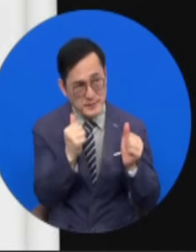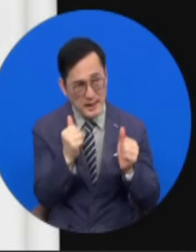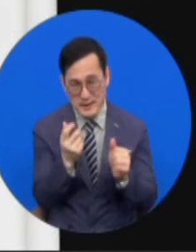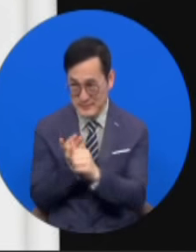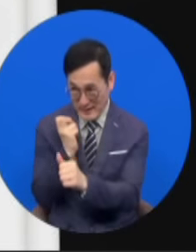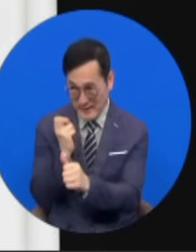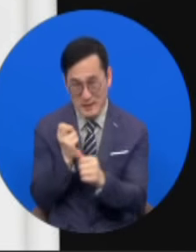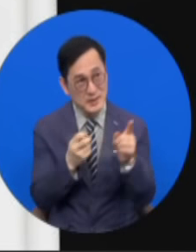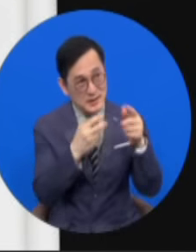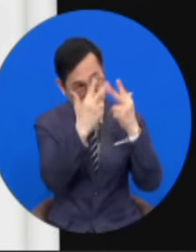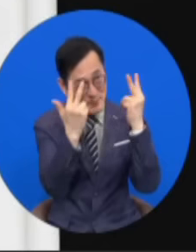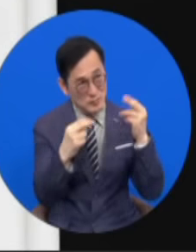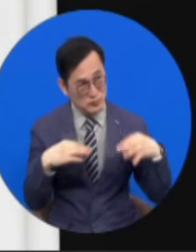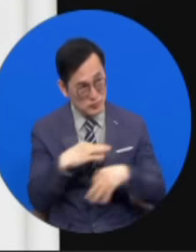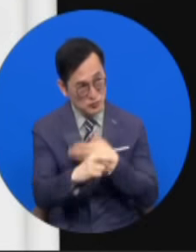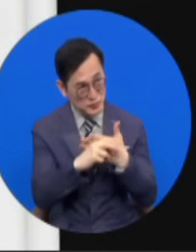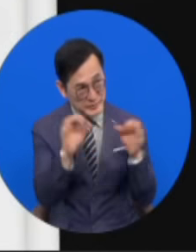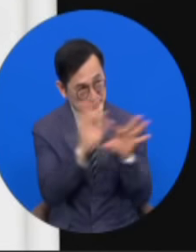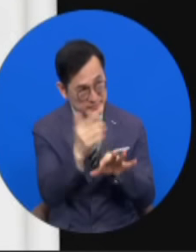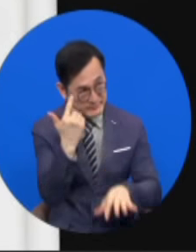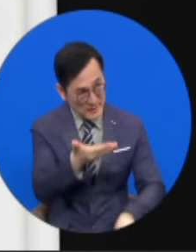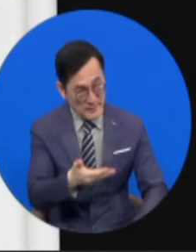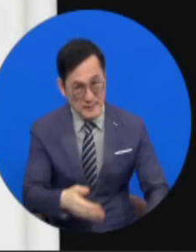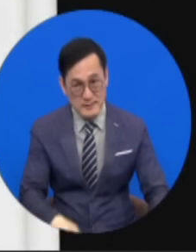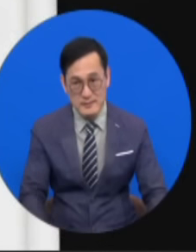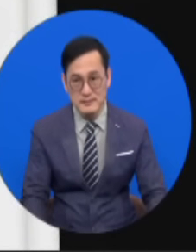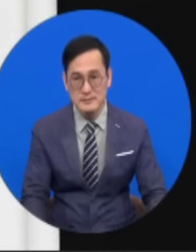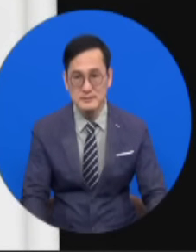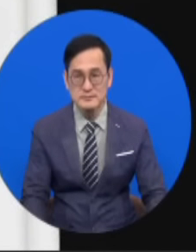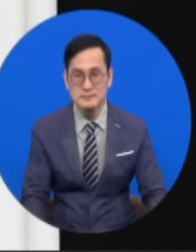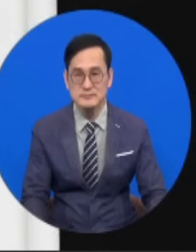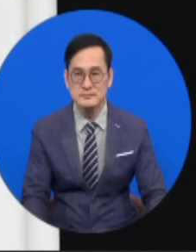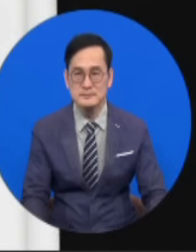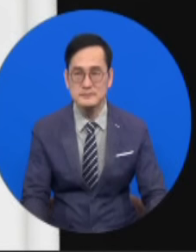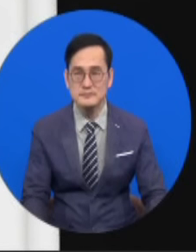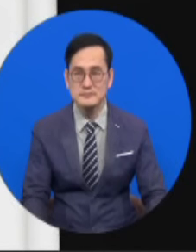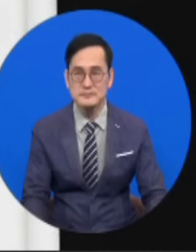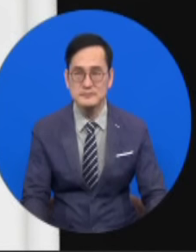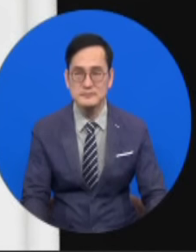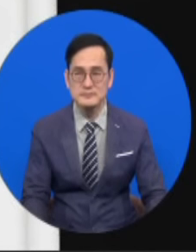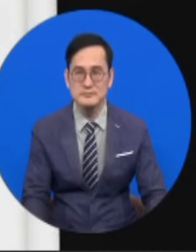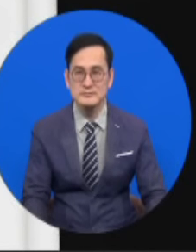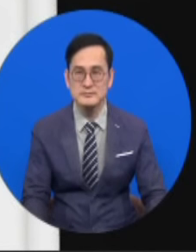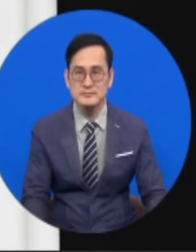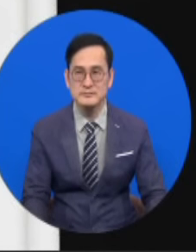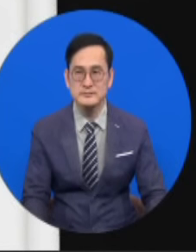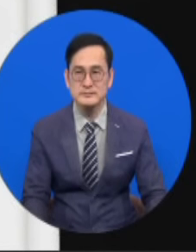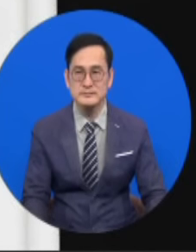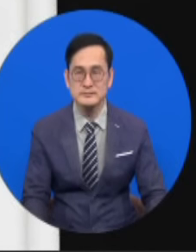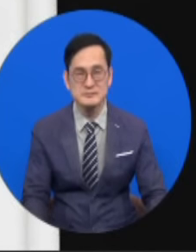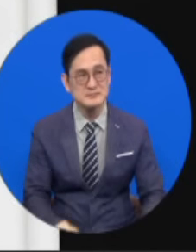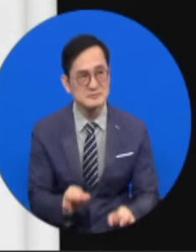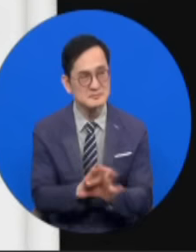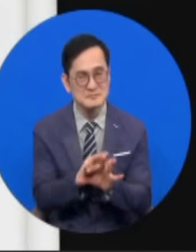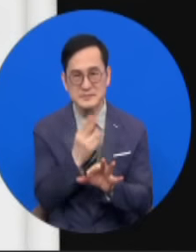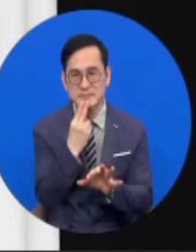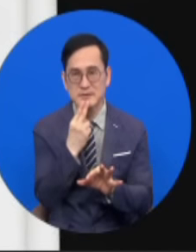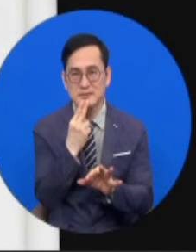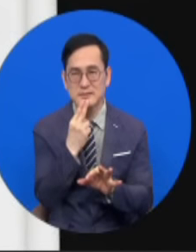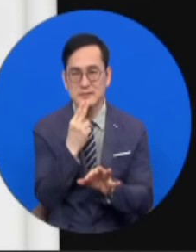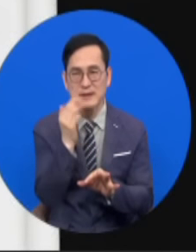세계일보의 사설에서도 이대표의 비리혐의 아무리 아무리 수사 검사를 탄핵해 없어지진 않는다라고 비판하고 있고요